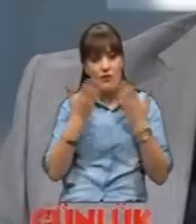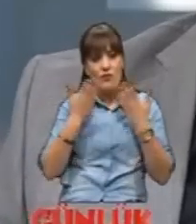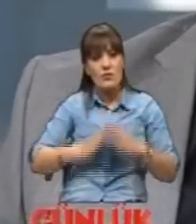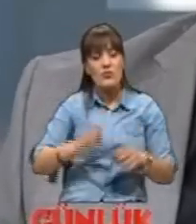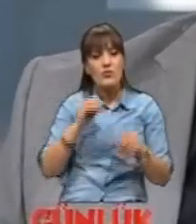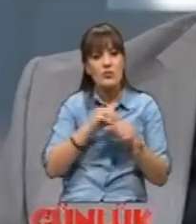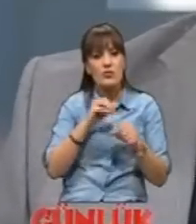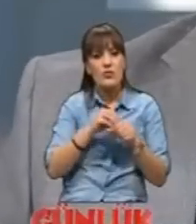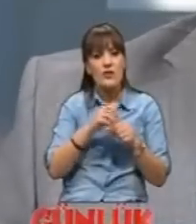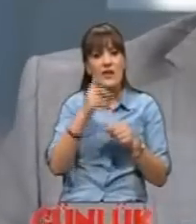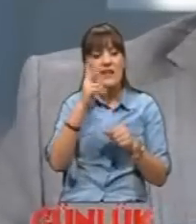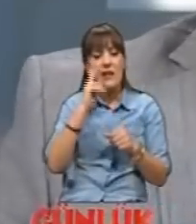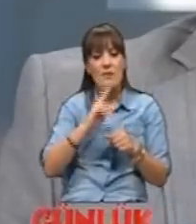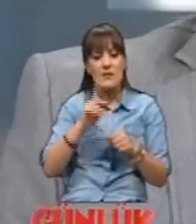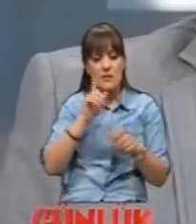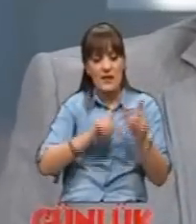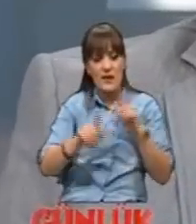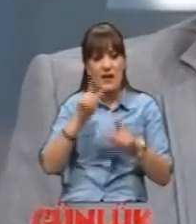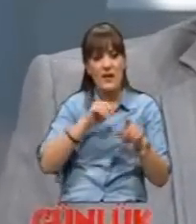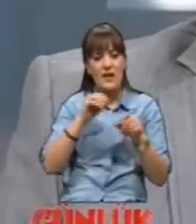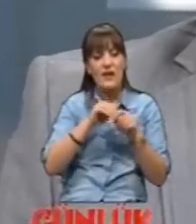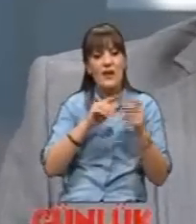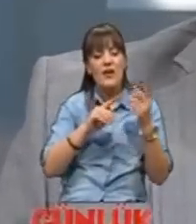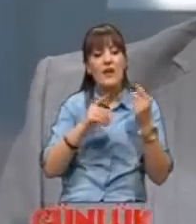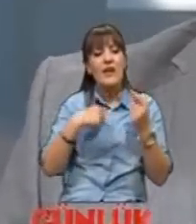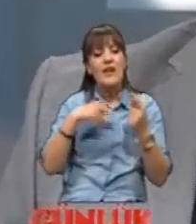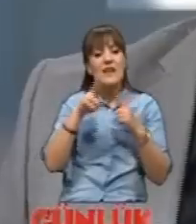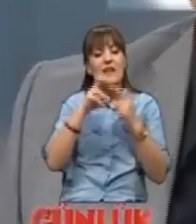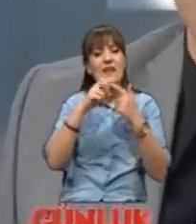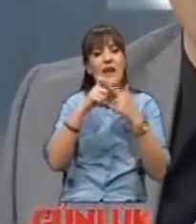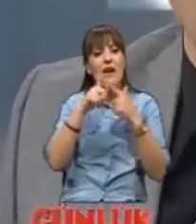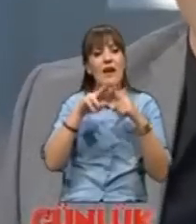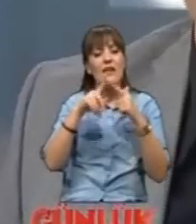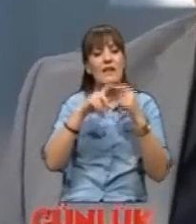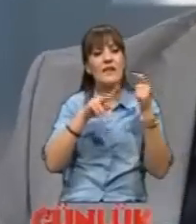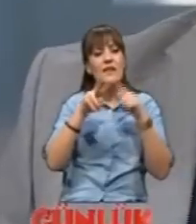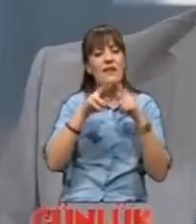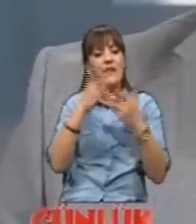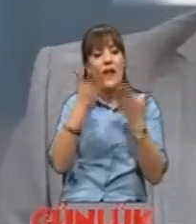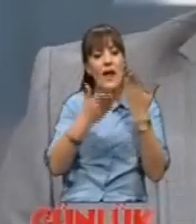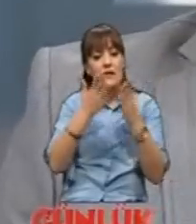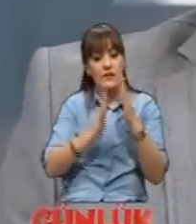vücutta işte temizlenmesi gereken ürek-kreatin değerlerinin yükselmesiyle birlikte